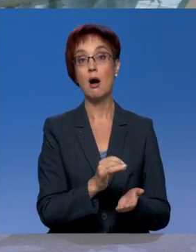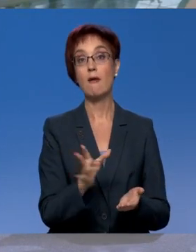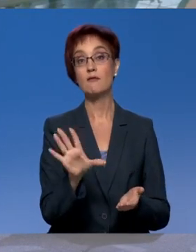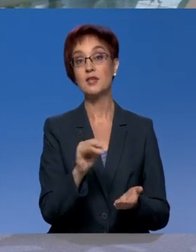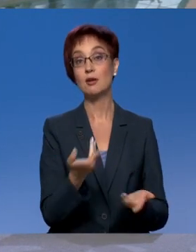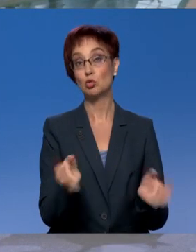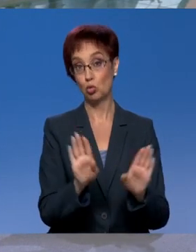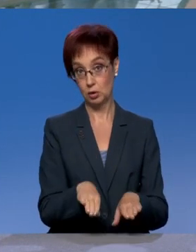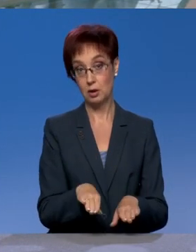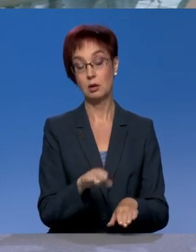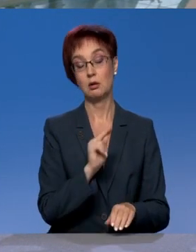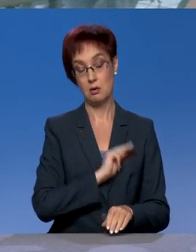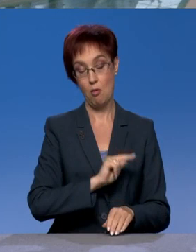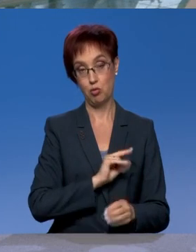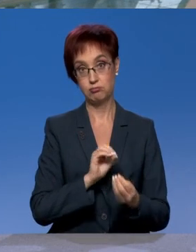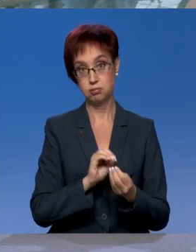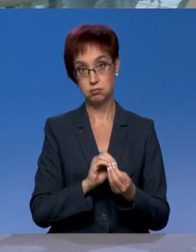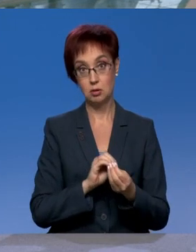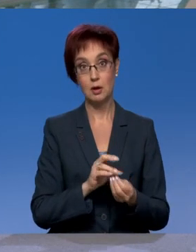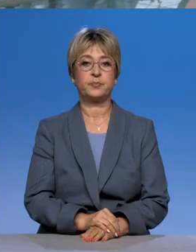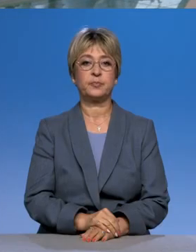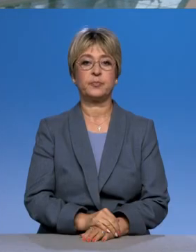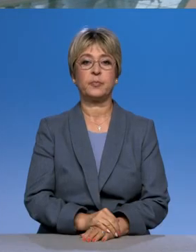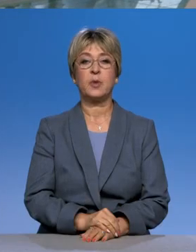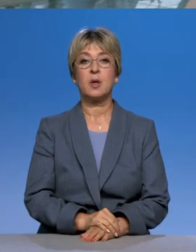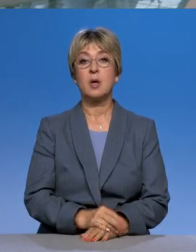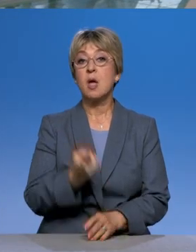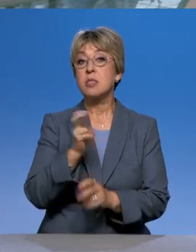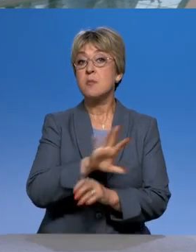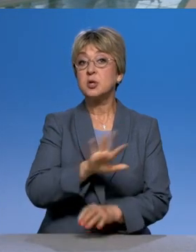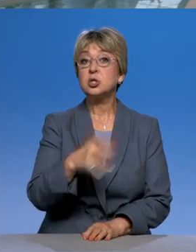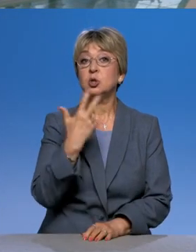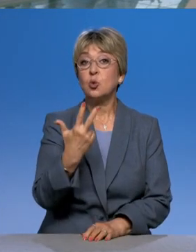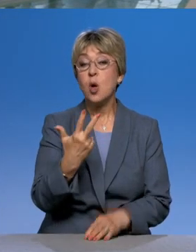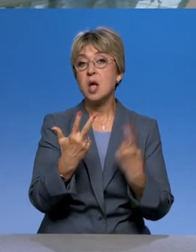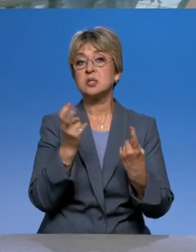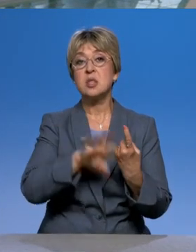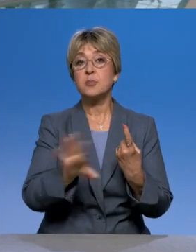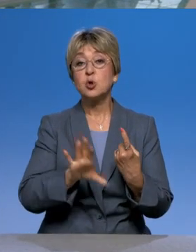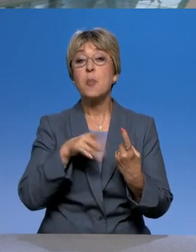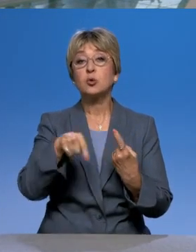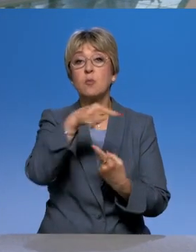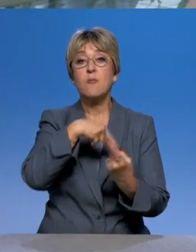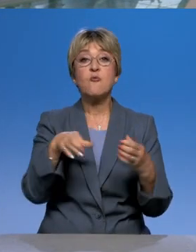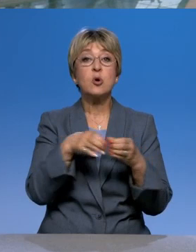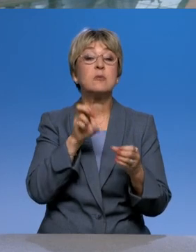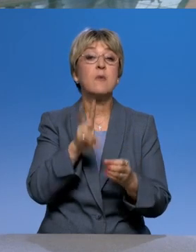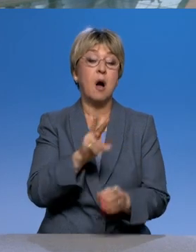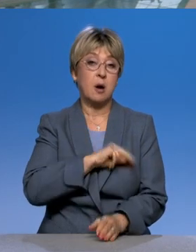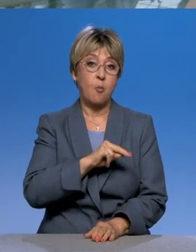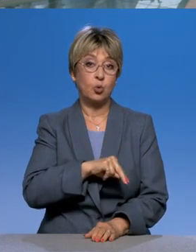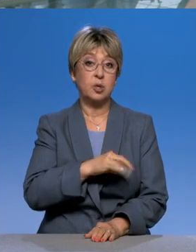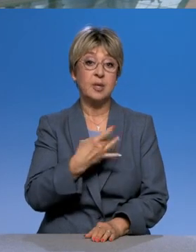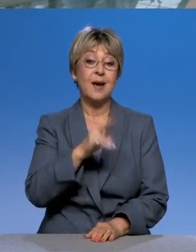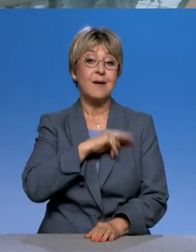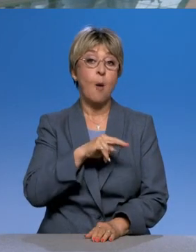работать дальше не будем. Видите, как из одних примеров, да, вроде не пришли, 3 пришли, 1 не пришел. Как с ним работать? И руководство, работодатель,